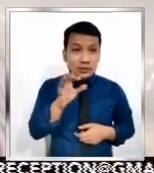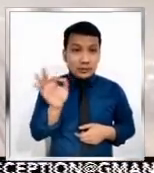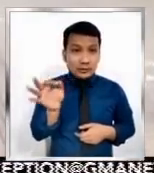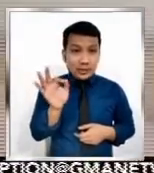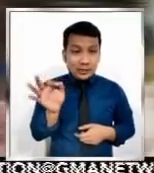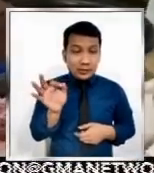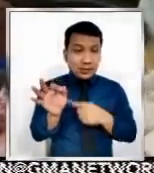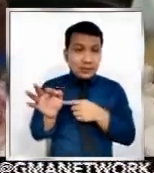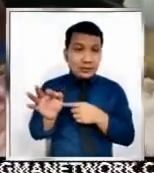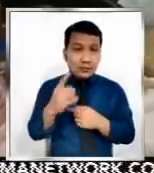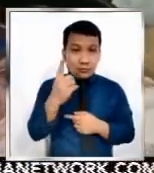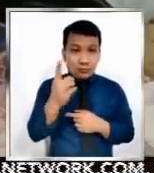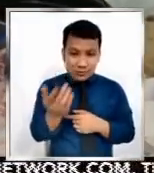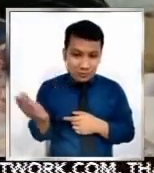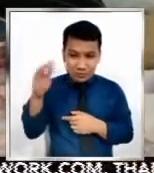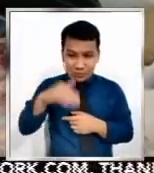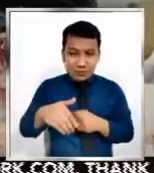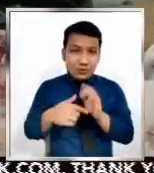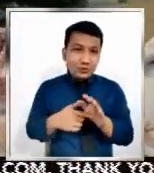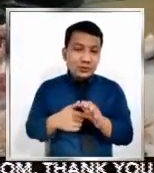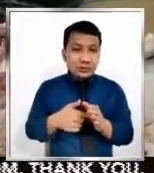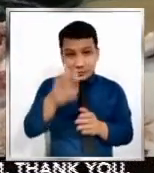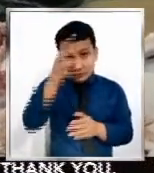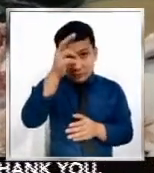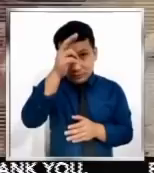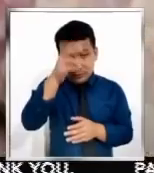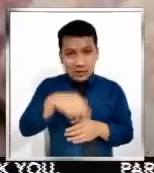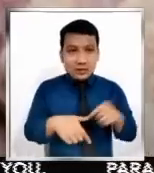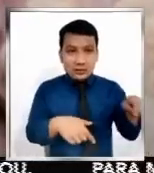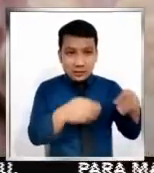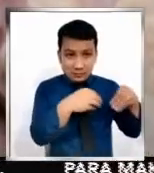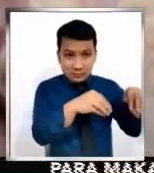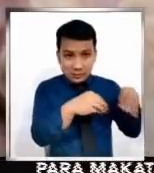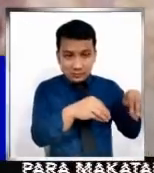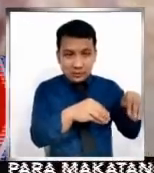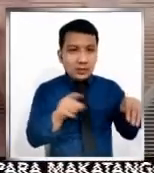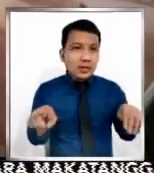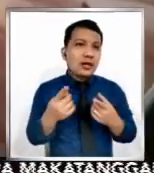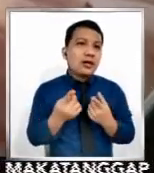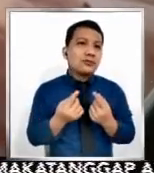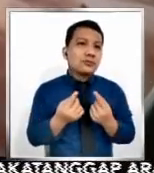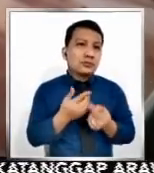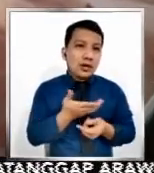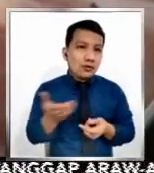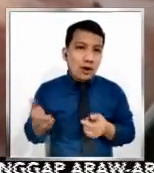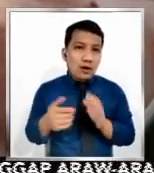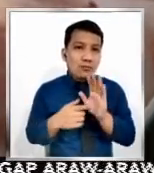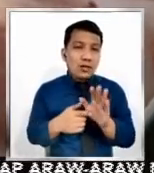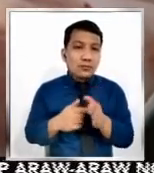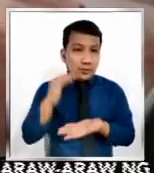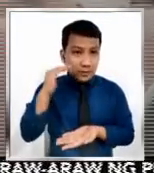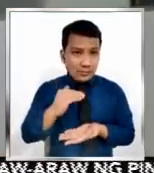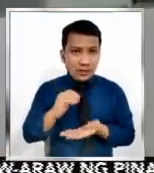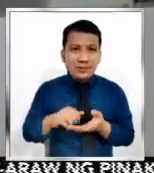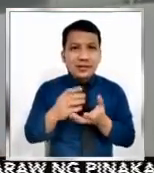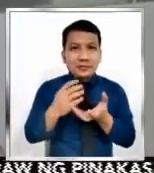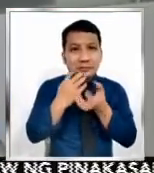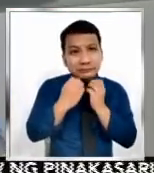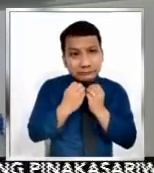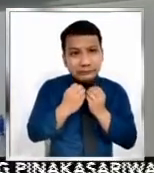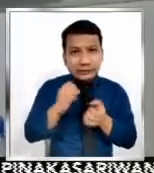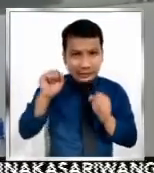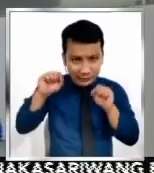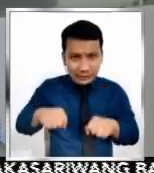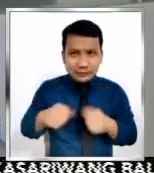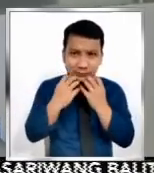ng buong manok. Sa trabaho market, mga retailer na ang gumagawa ng paraan para maging mas abot kaya ang manok sa mamimili. Pinaraise lang